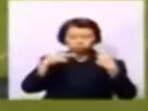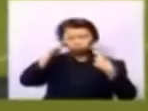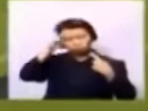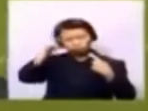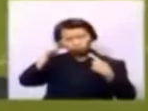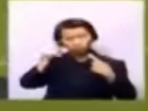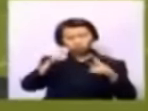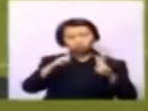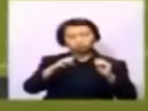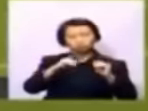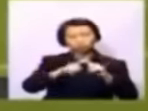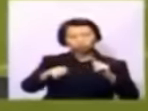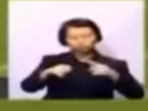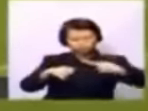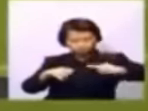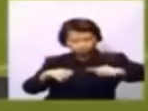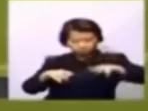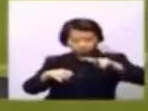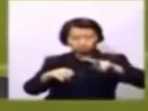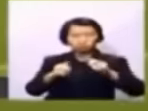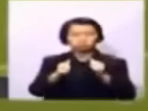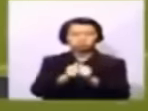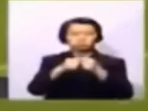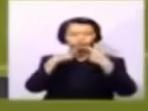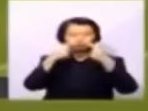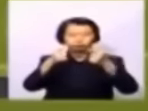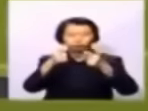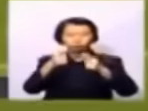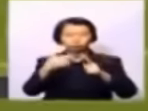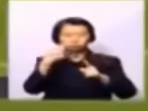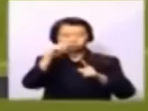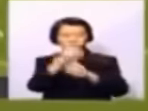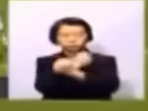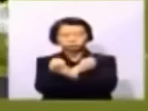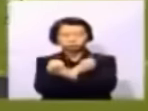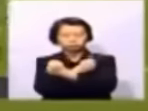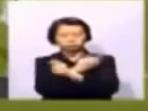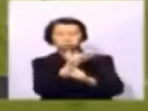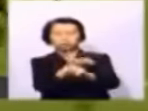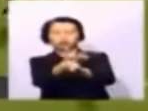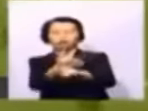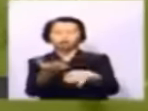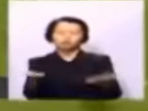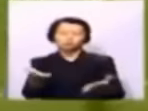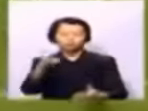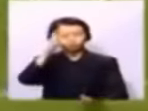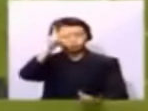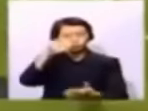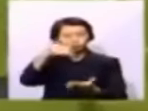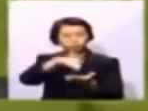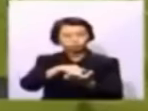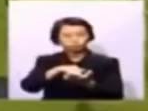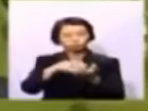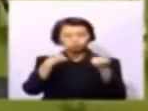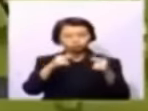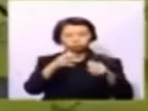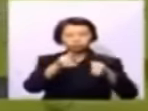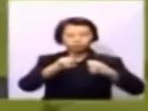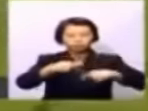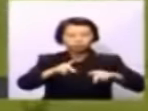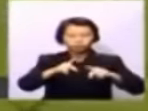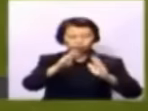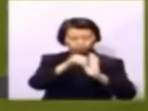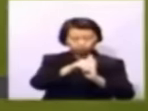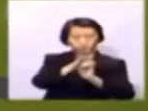ke-54 namun rembatan Nick Akif Syahiran berjaya dinafikan penjaga gol Ashraf Omar. Kelantan sekali lagi memperoleh peluang pada